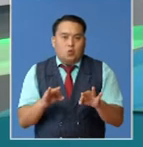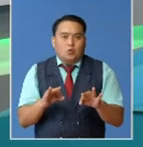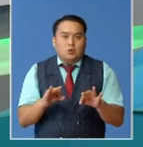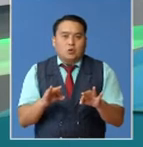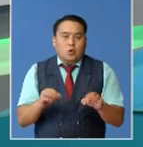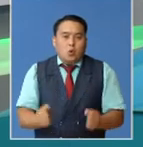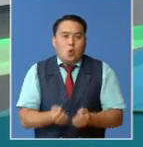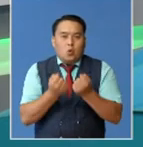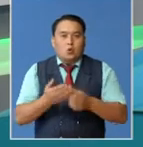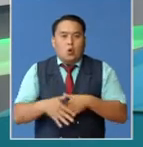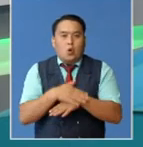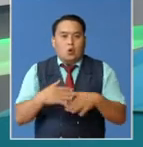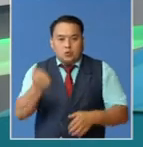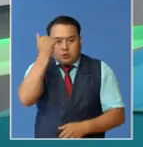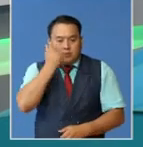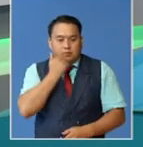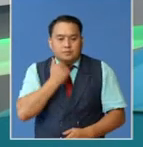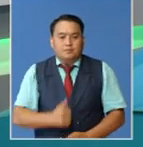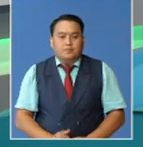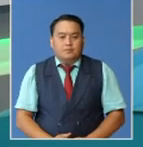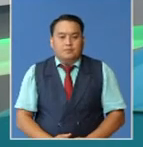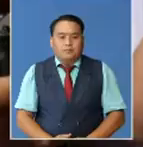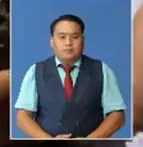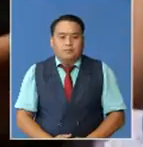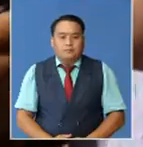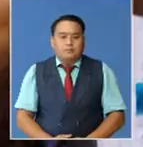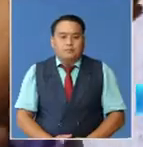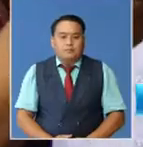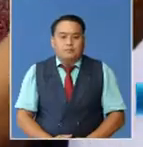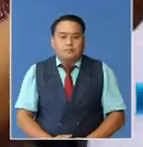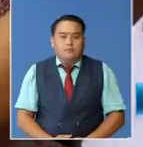сәтте қолдау көрсеткен көпшілікке алғысын жеткізді.